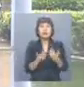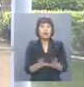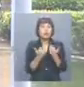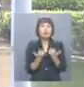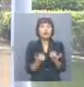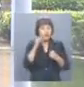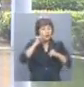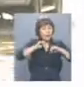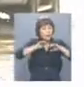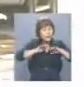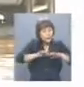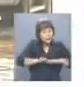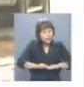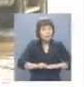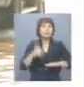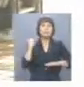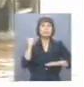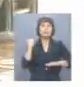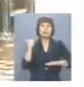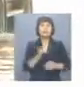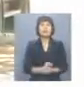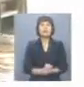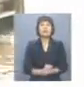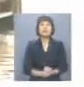อย่างต่อเนื่องหลังสำนักงานเขตบางขุนเทียน